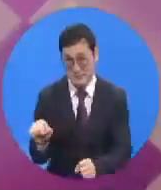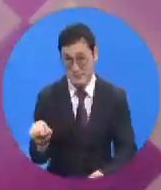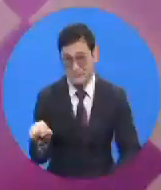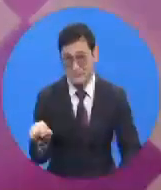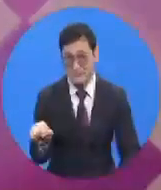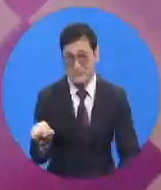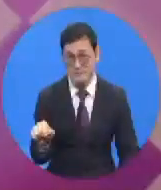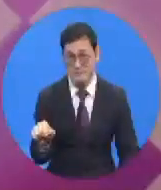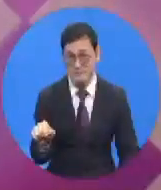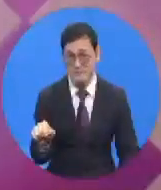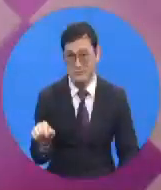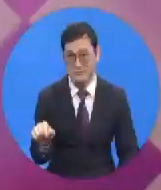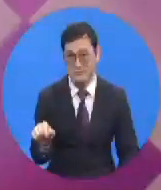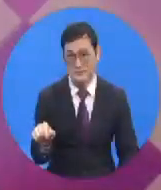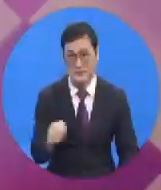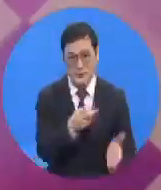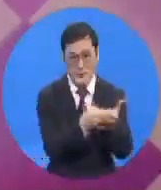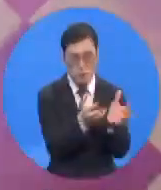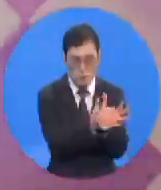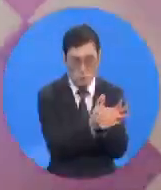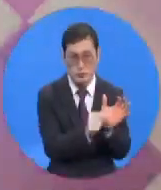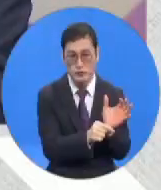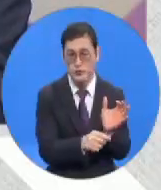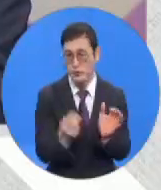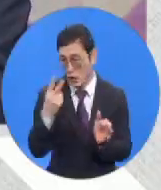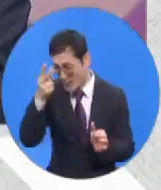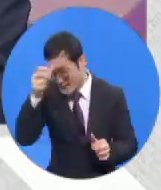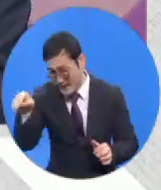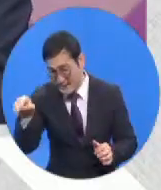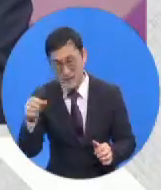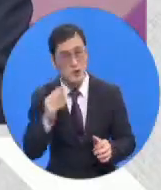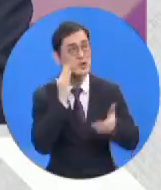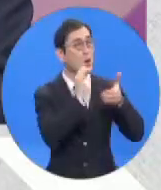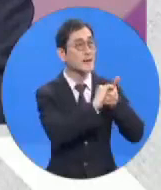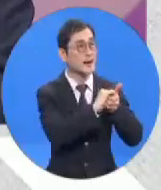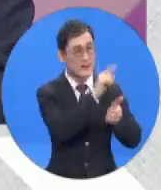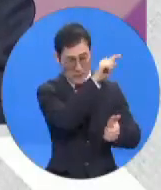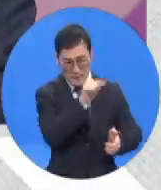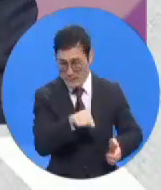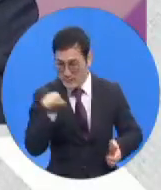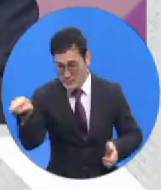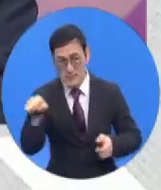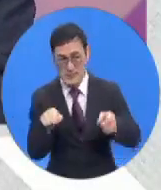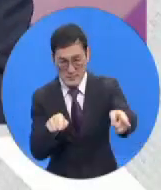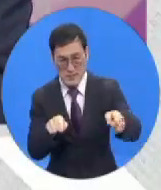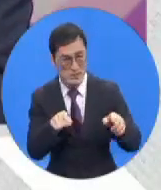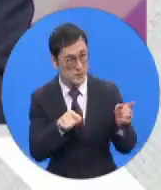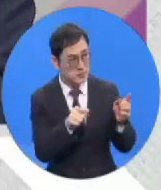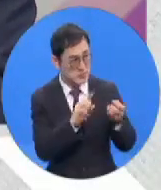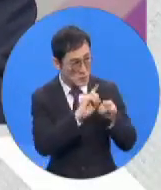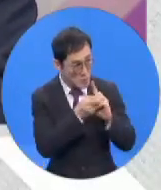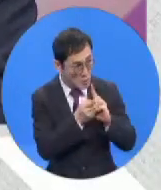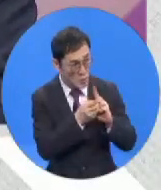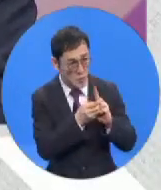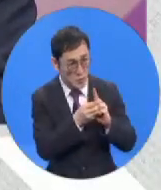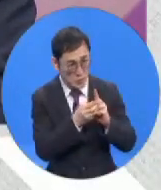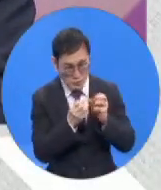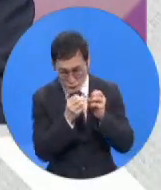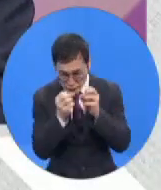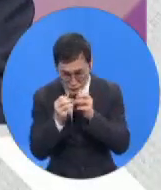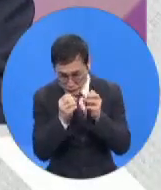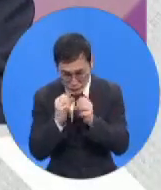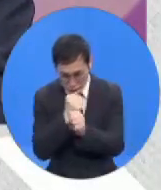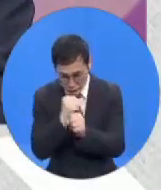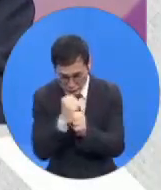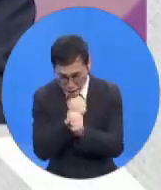간부들, 법무부 간부들 그리고 청와대까지 연결돼서 굉장히 조직적으로 불법이 이루어지는 것